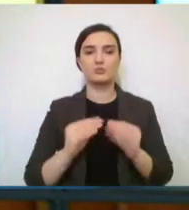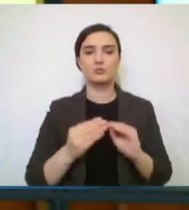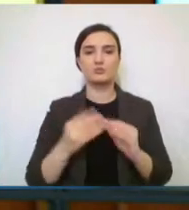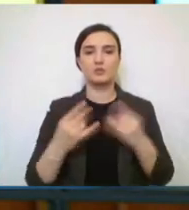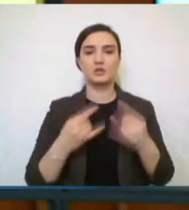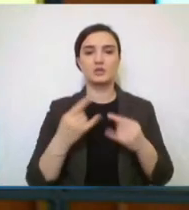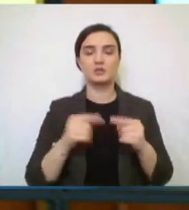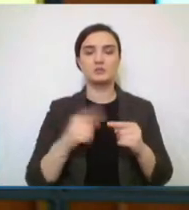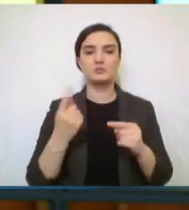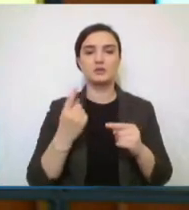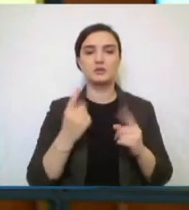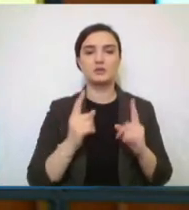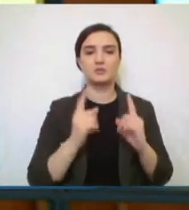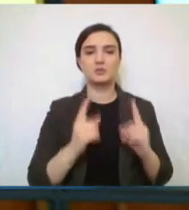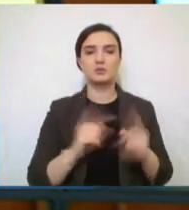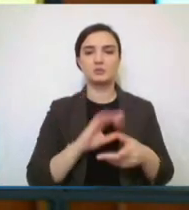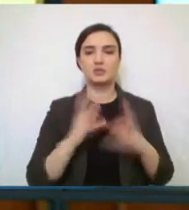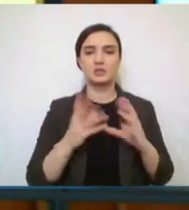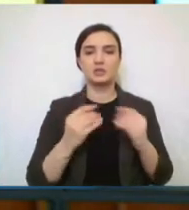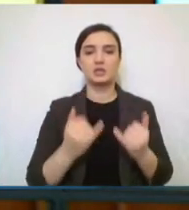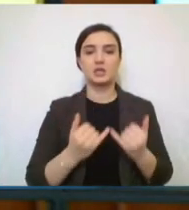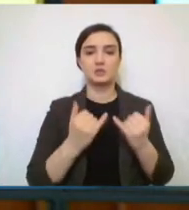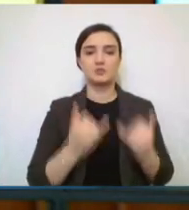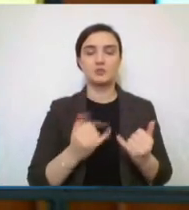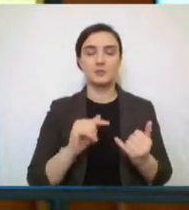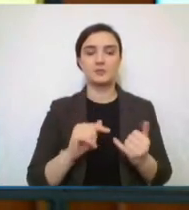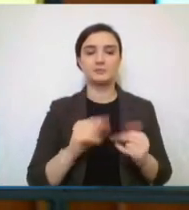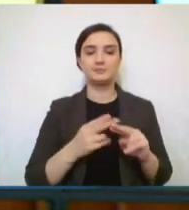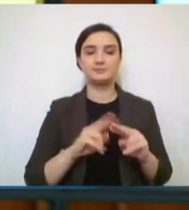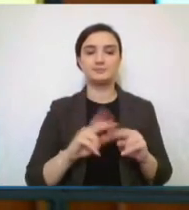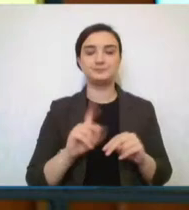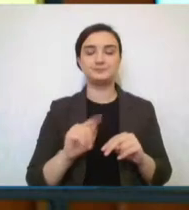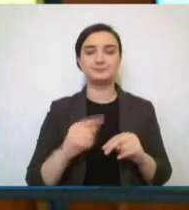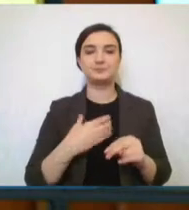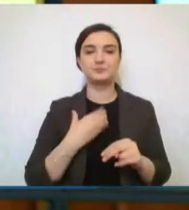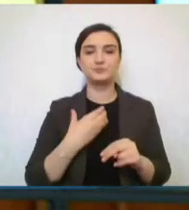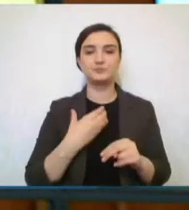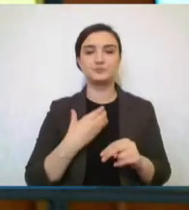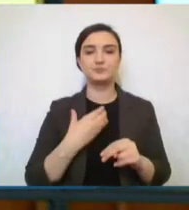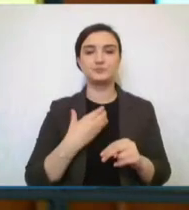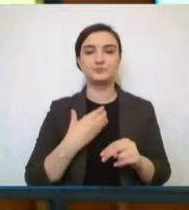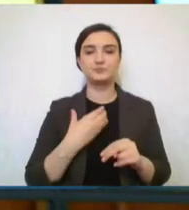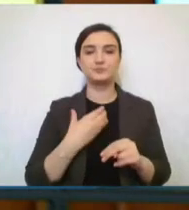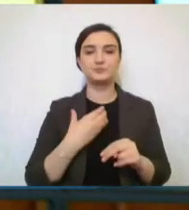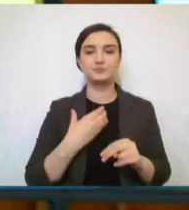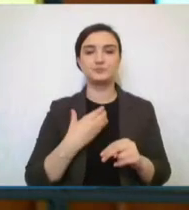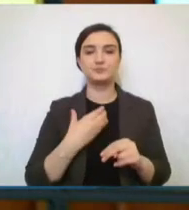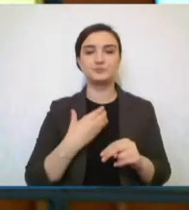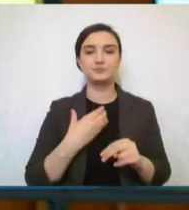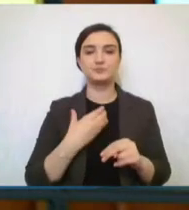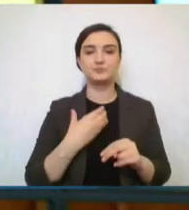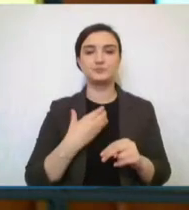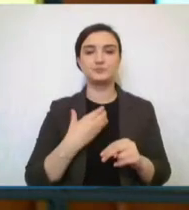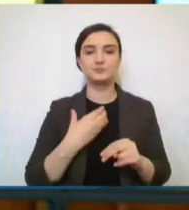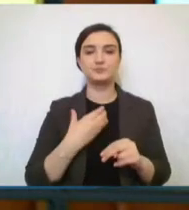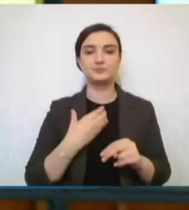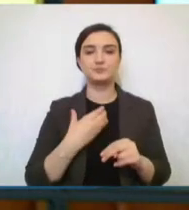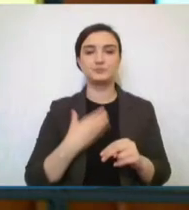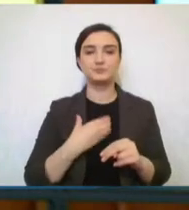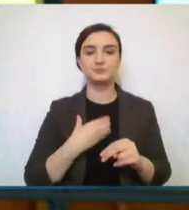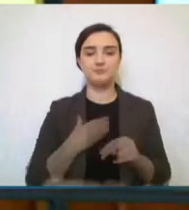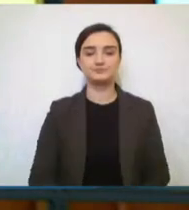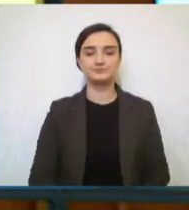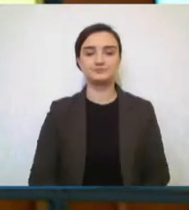ბლოკი მთლიანად ამას დაეთმობა, რადგან შიში, რომელიც აღიძრება ინფორმაციის საფუძველზე და